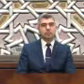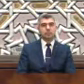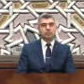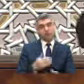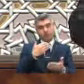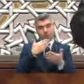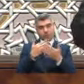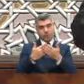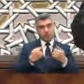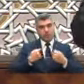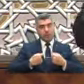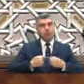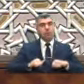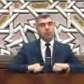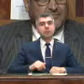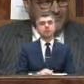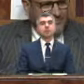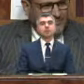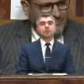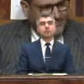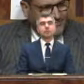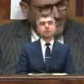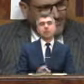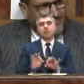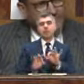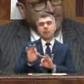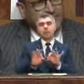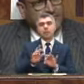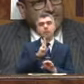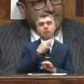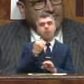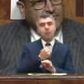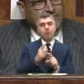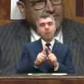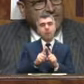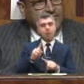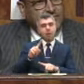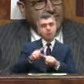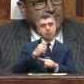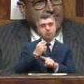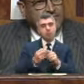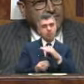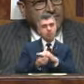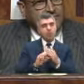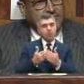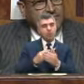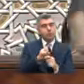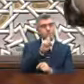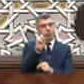شكرا السيد الرئيس. السيدة الوزيرة المحترمة، عن استراتيجية الحكومة لمحاربة الفساد نسائلكم،